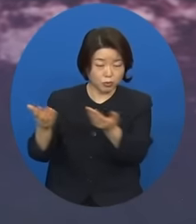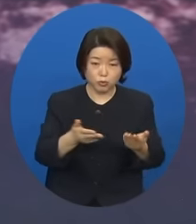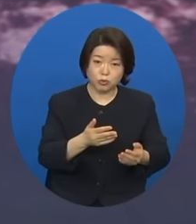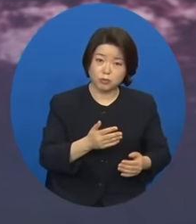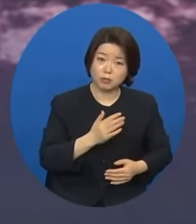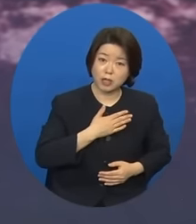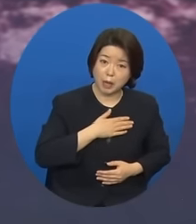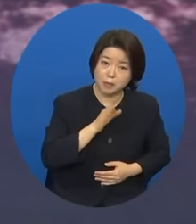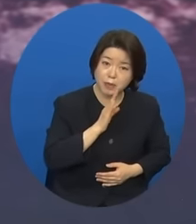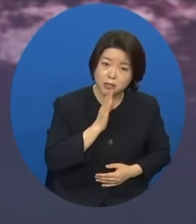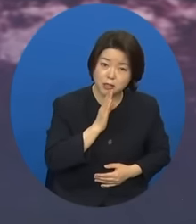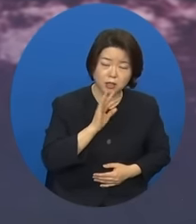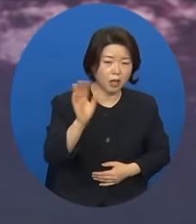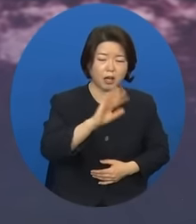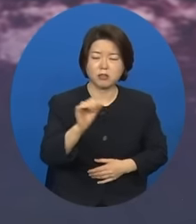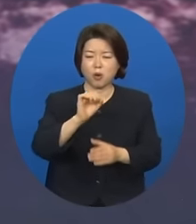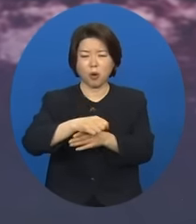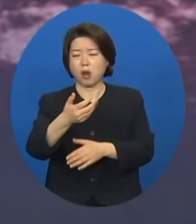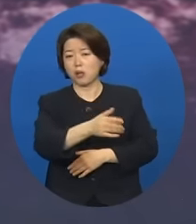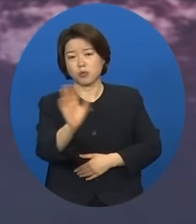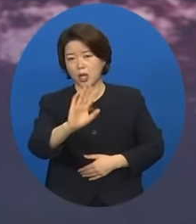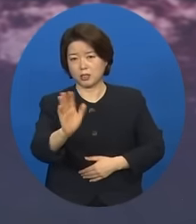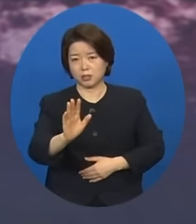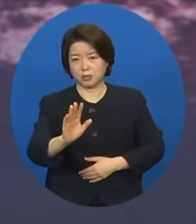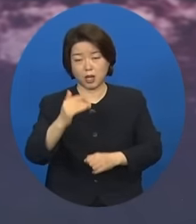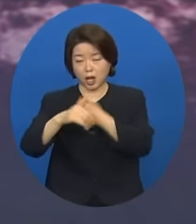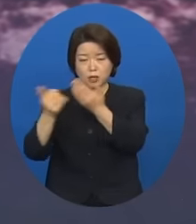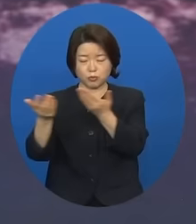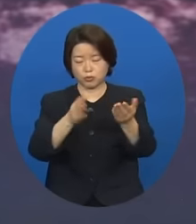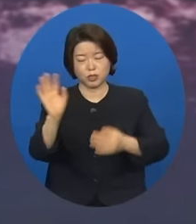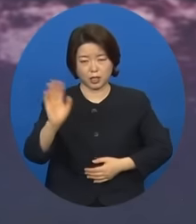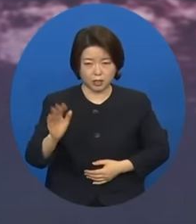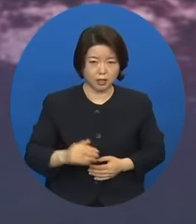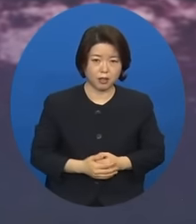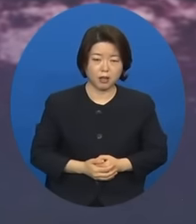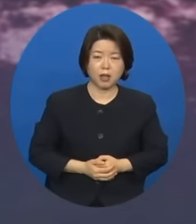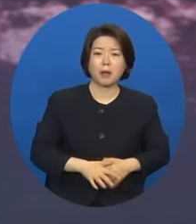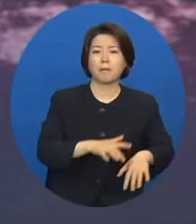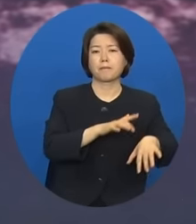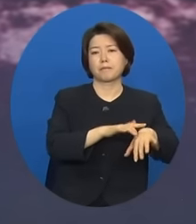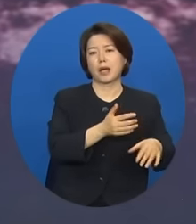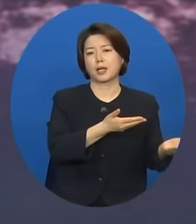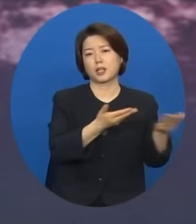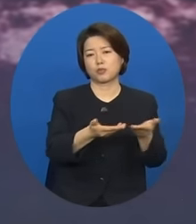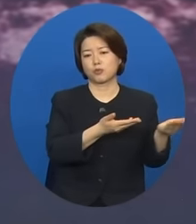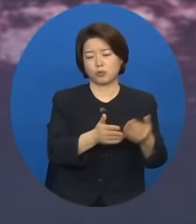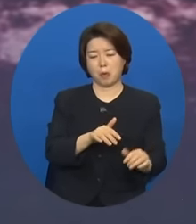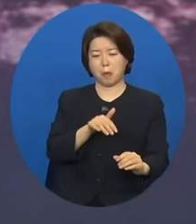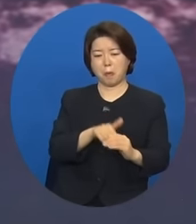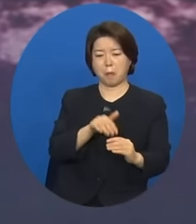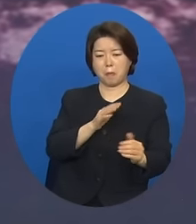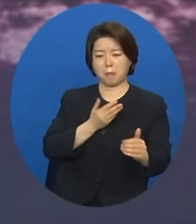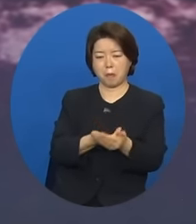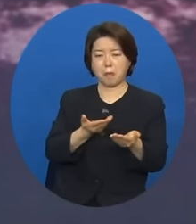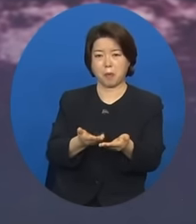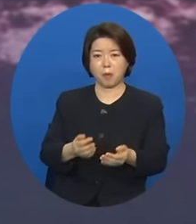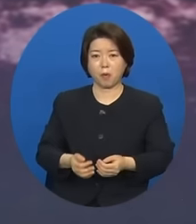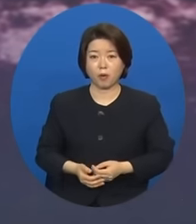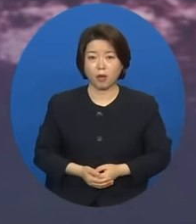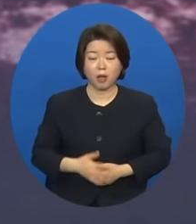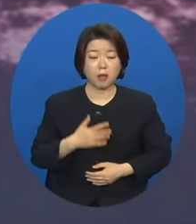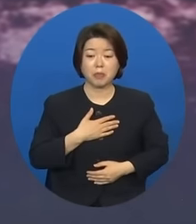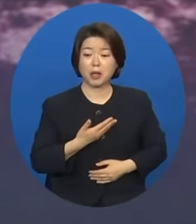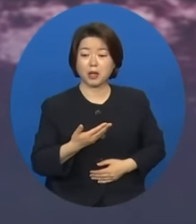하나님 절대 이런 걸 가신 분이 아니에요 주신 분이 아니거든요 마귀가 주는 것들입니다 근데 마귀는 기간 맞기게 자기가